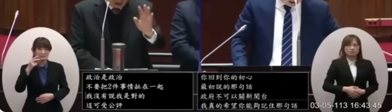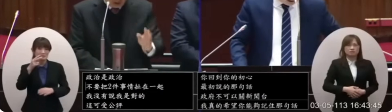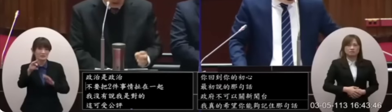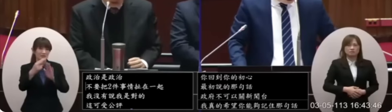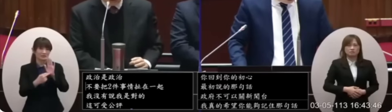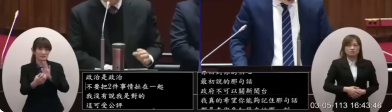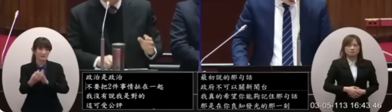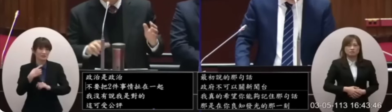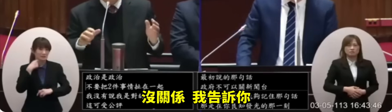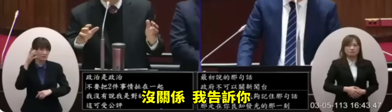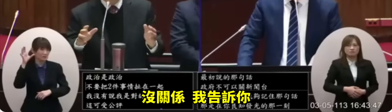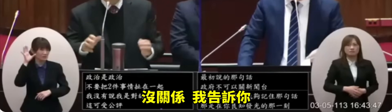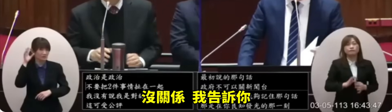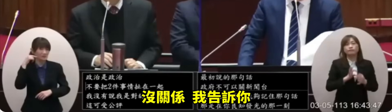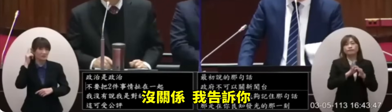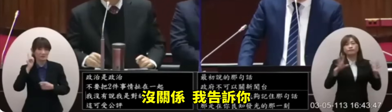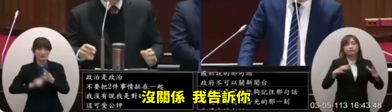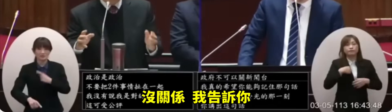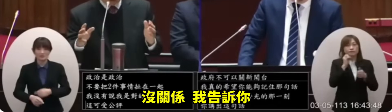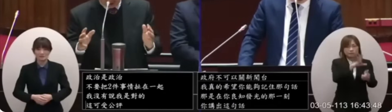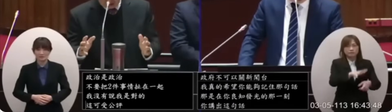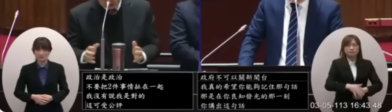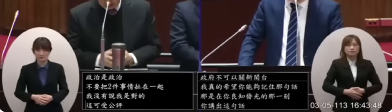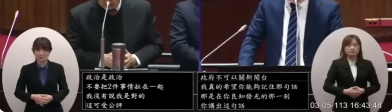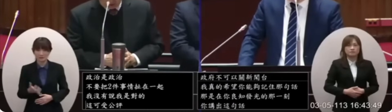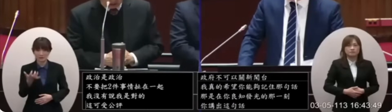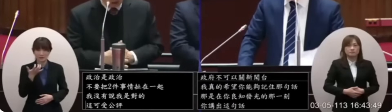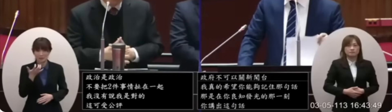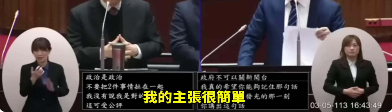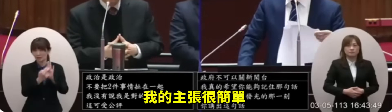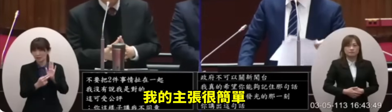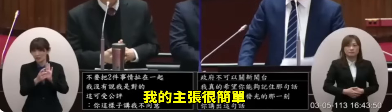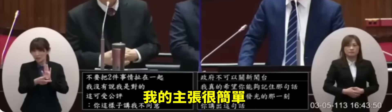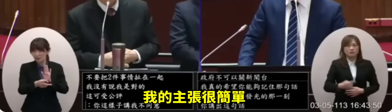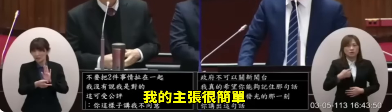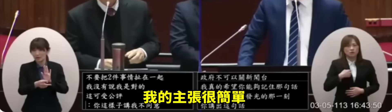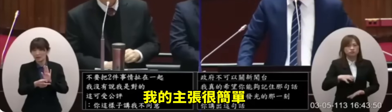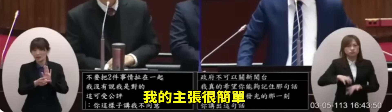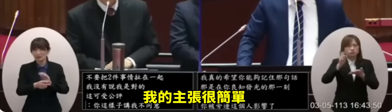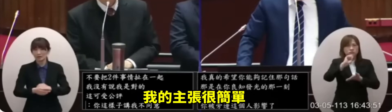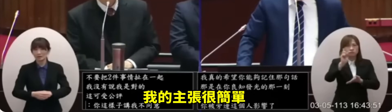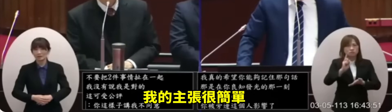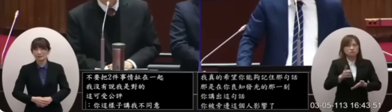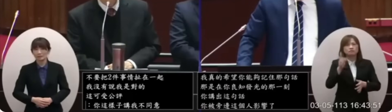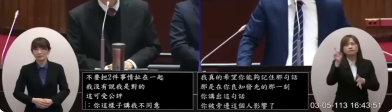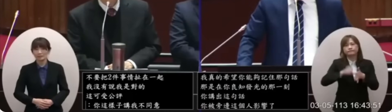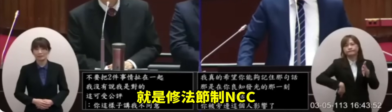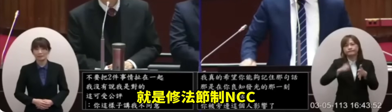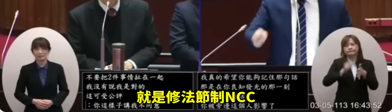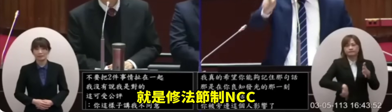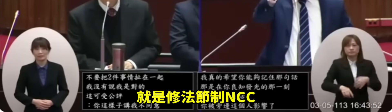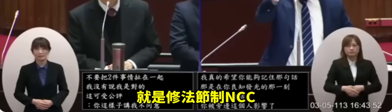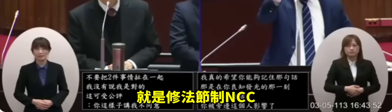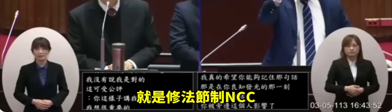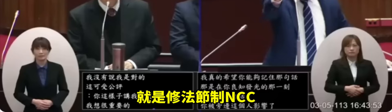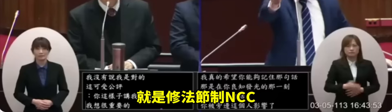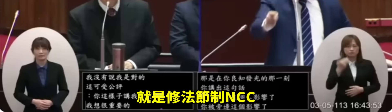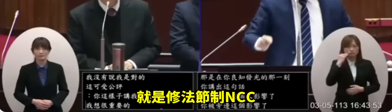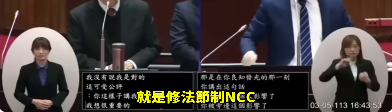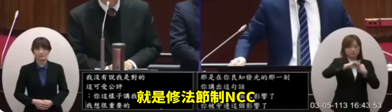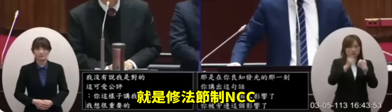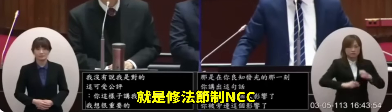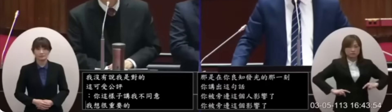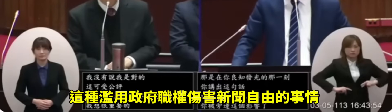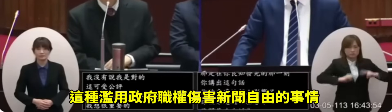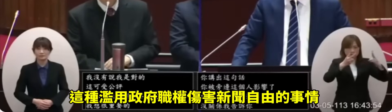响了。 我想很重要的， 没关系，我告诉你， 你刚才强调的这个， 我的主张很简单。就是要修法节